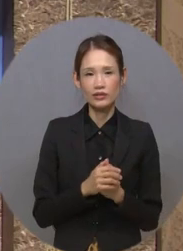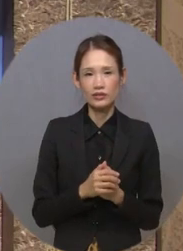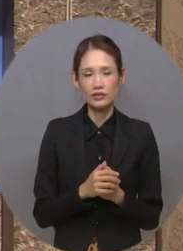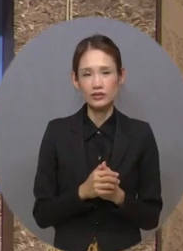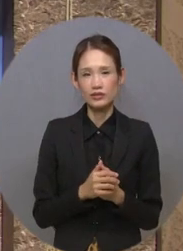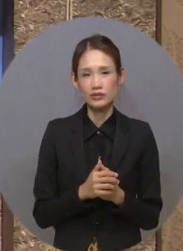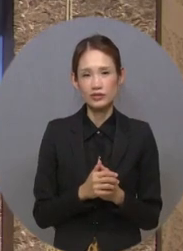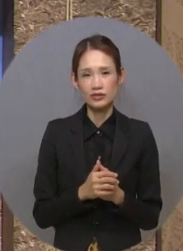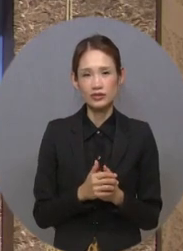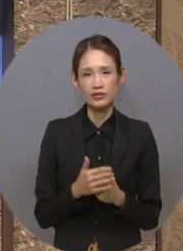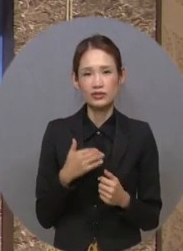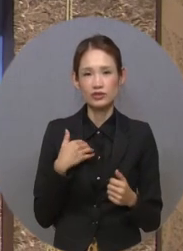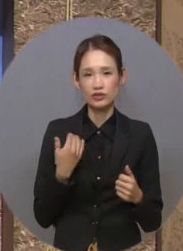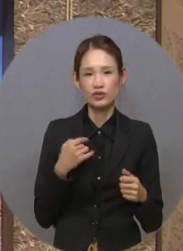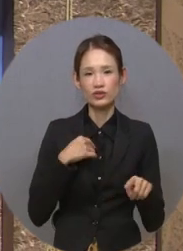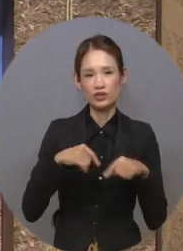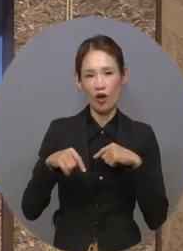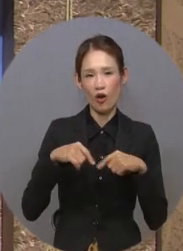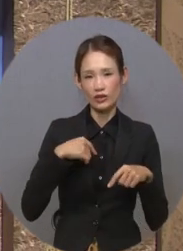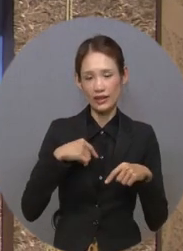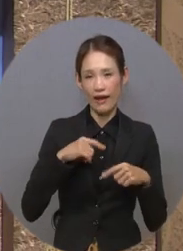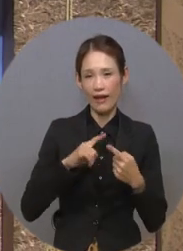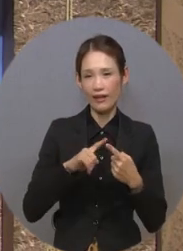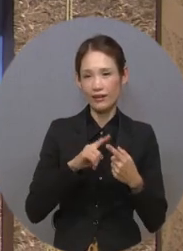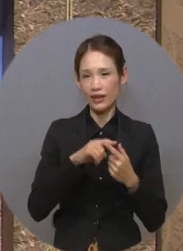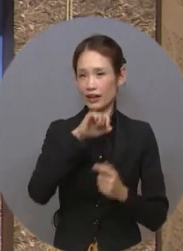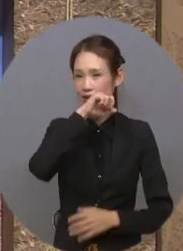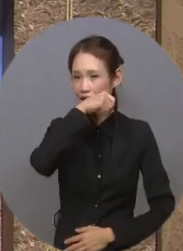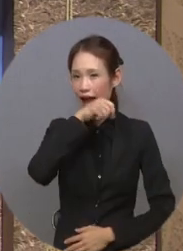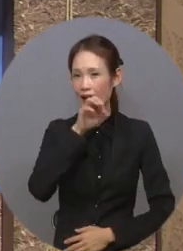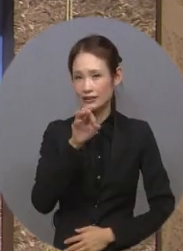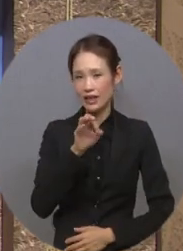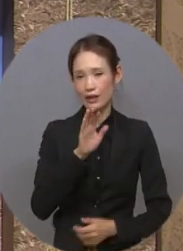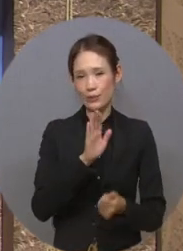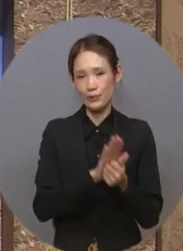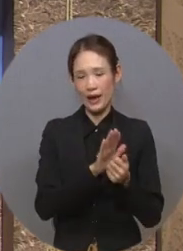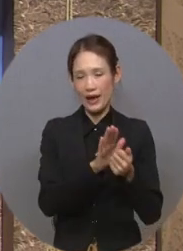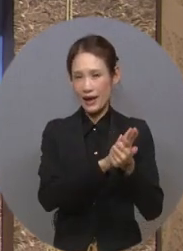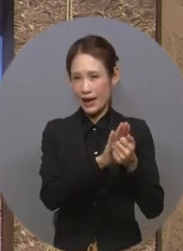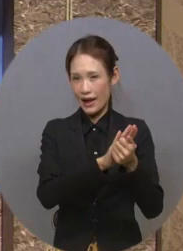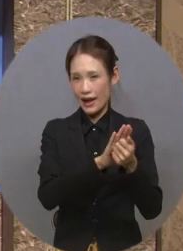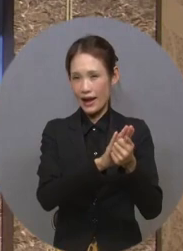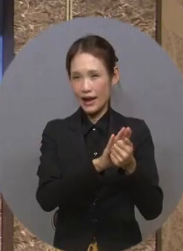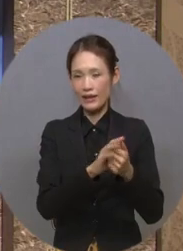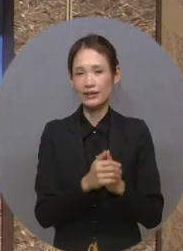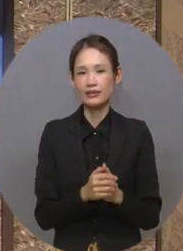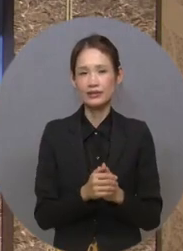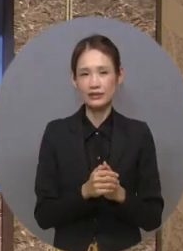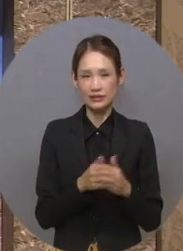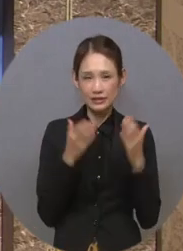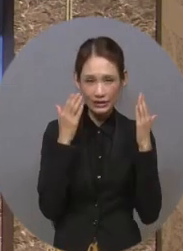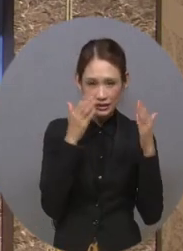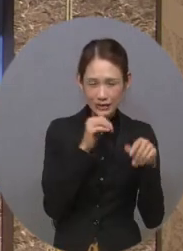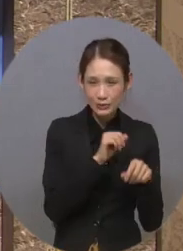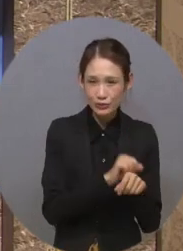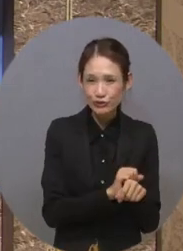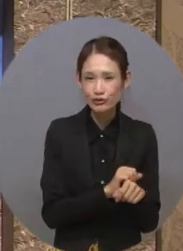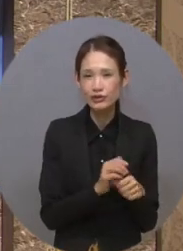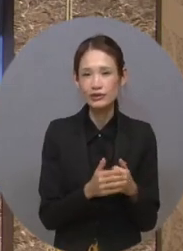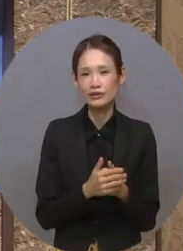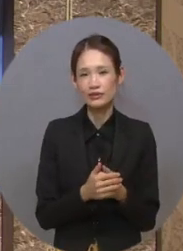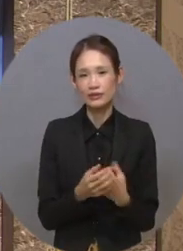그만큼 우리가 뒤에서 정책적인 또 예산적인 배려가 집중화돼야 되지 않나 해서 그런 쪽으로 많이 힘을